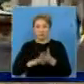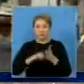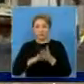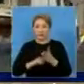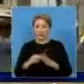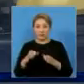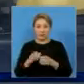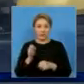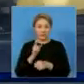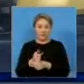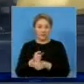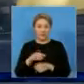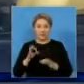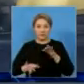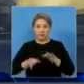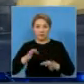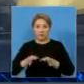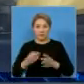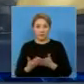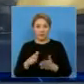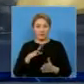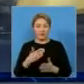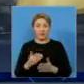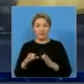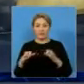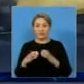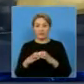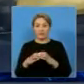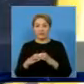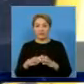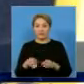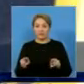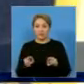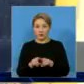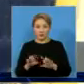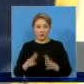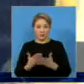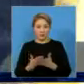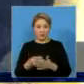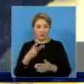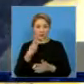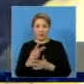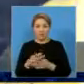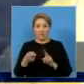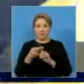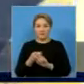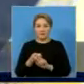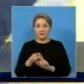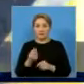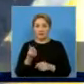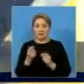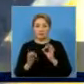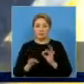заказчик обратился в суд с иском в отношении подрядчика. Аналогичная ситуация наблюдается и в связи со средним